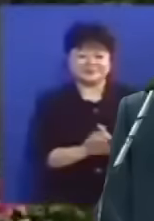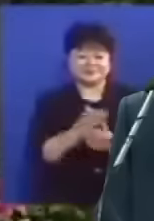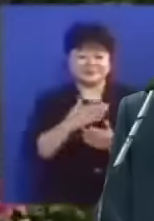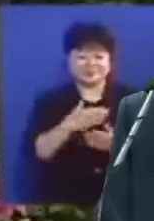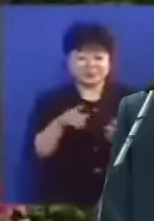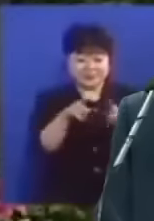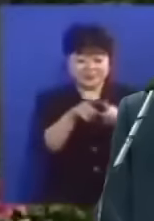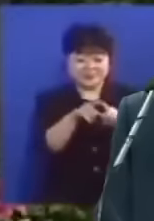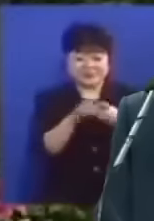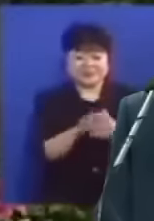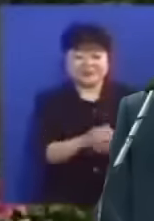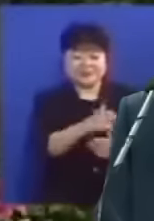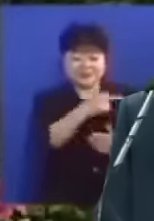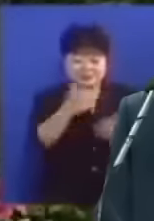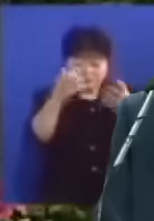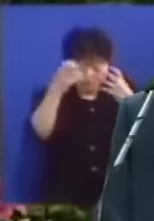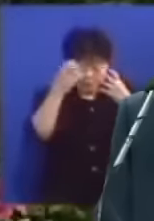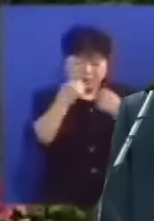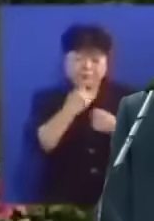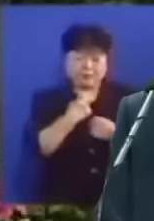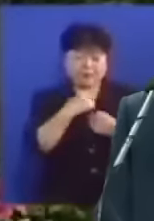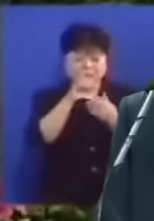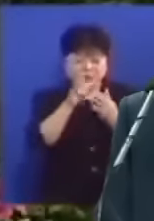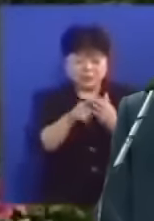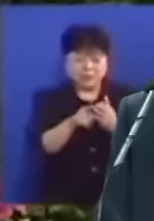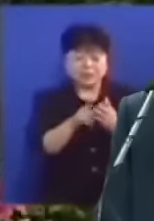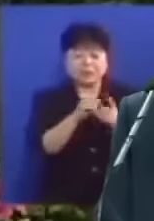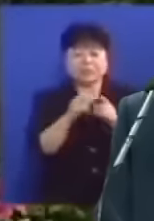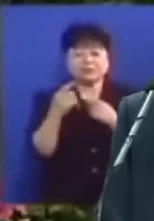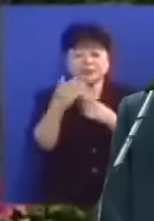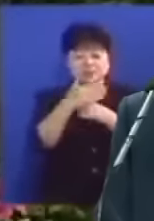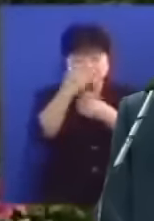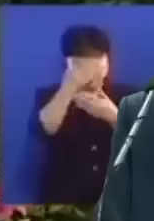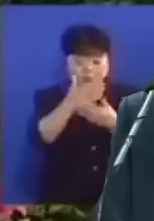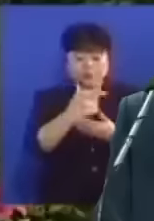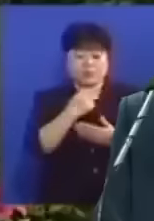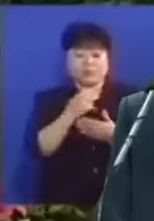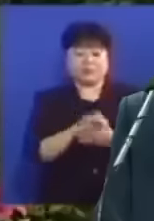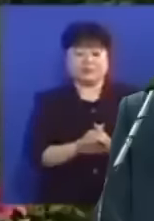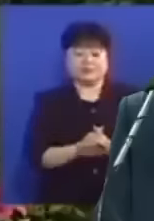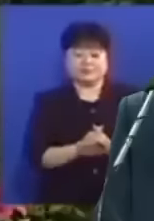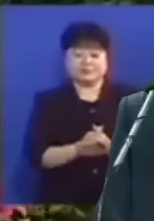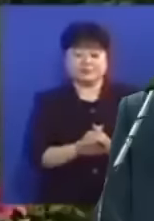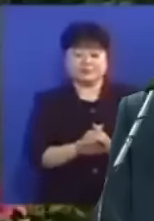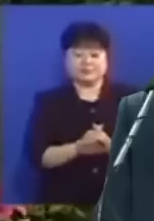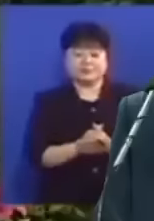저는 여러분에게 큰 고통을 당했을 때라는 제목으로 말씀을 나누고자 합니다.